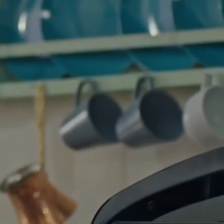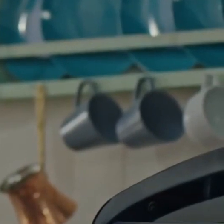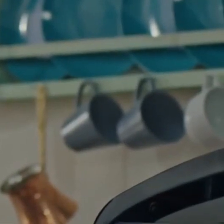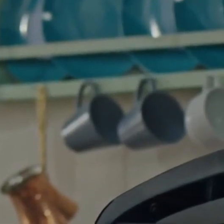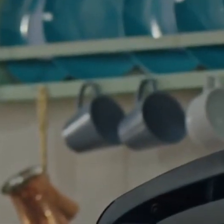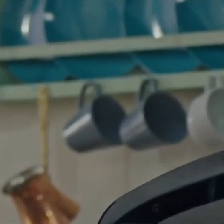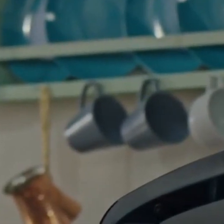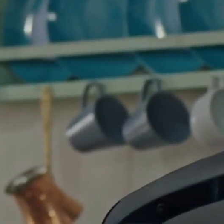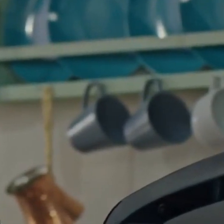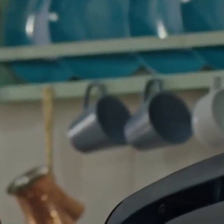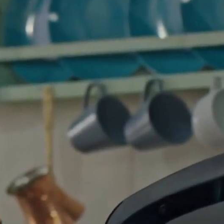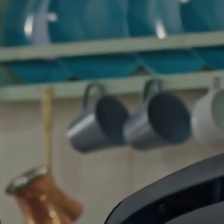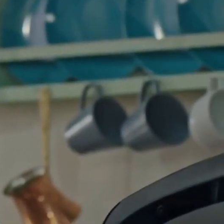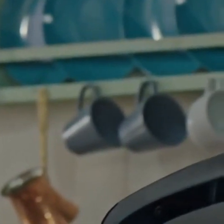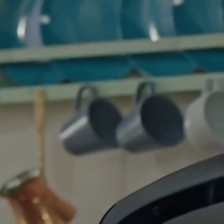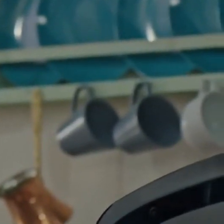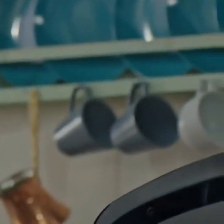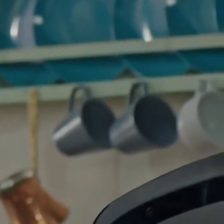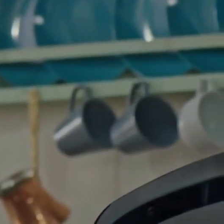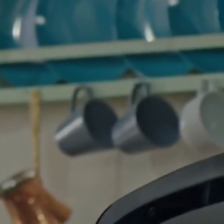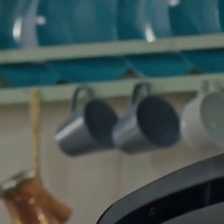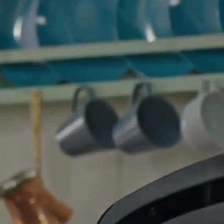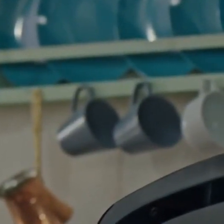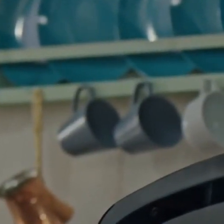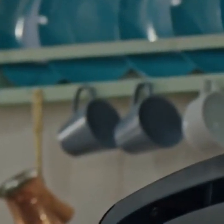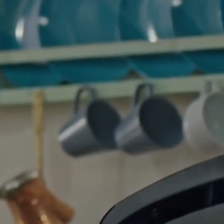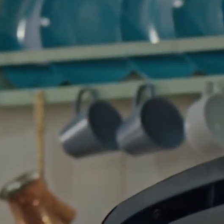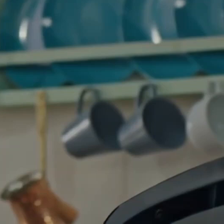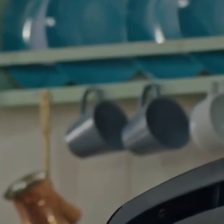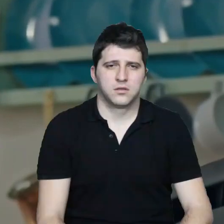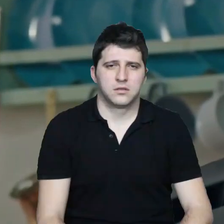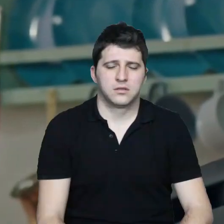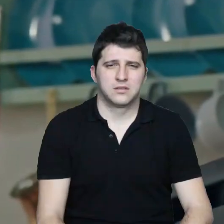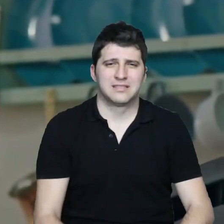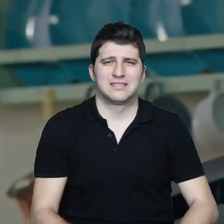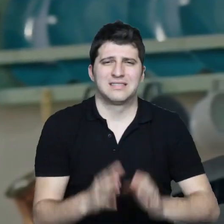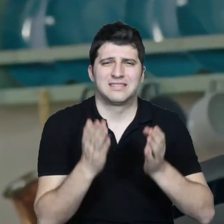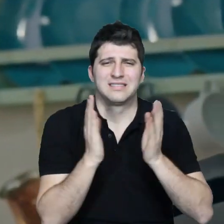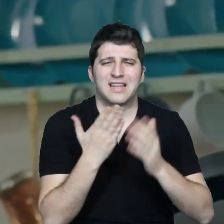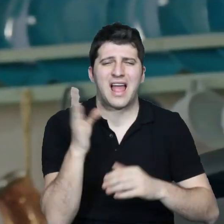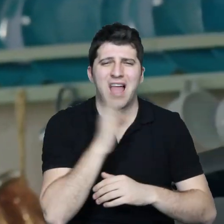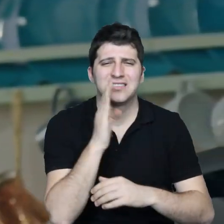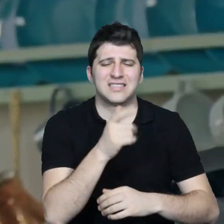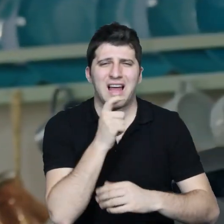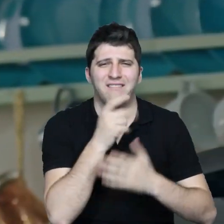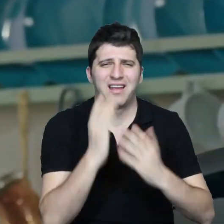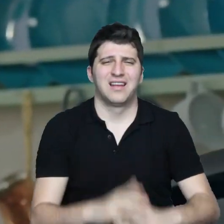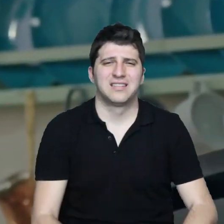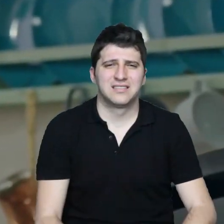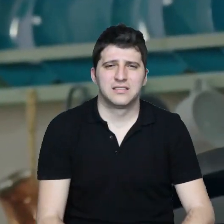Gözlerini kıstı, tadını merak ederek yutkundu ama suratını ekşitti. Ay, ne acı kahve bu be.